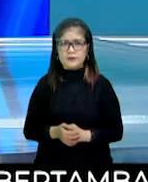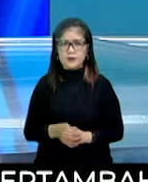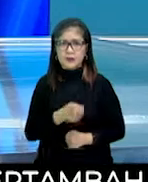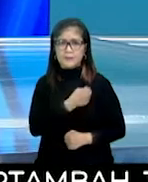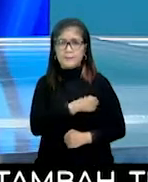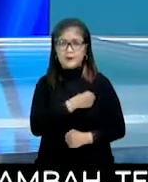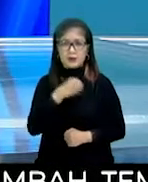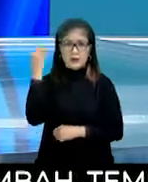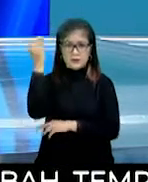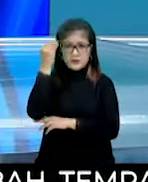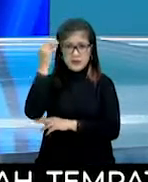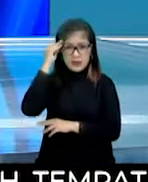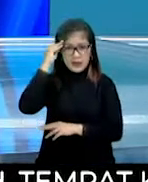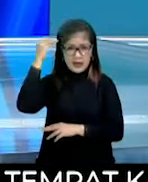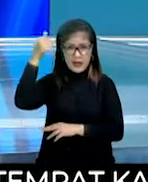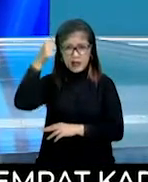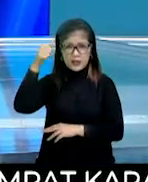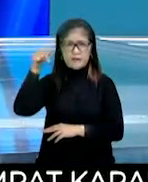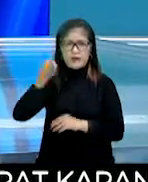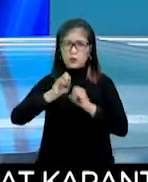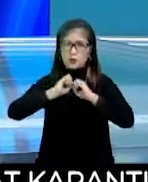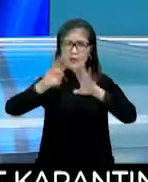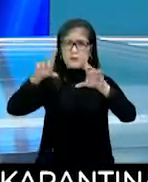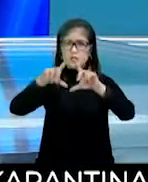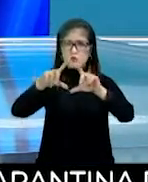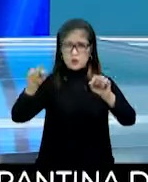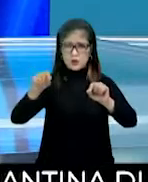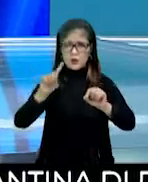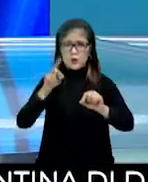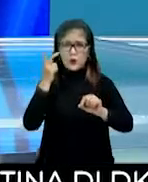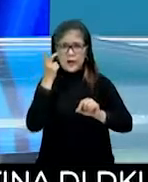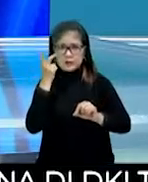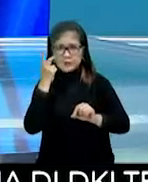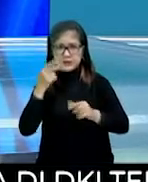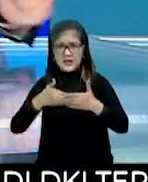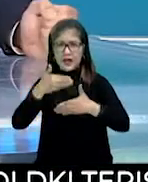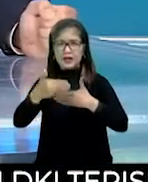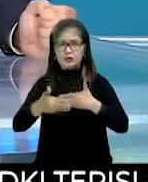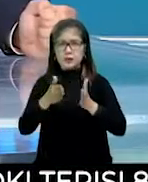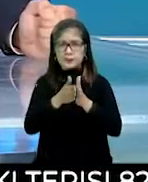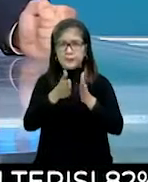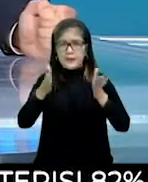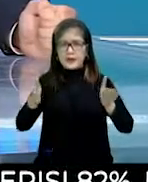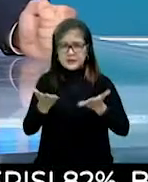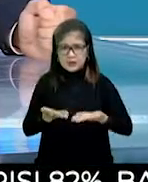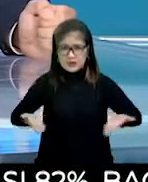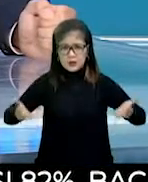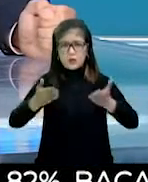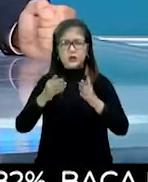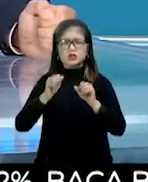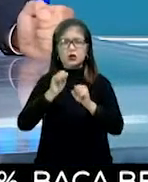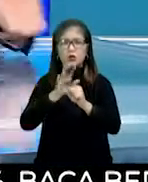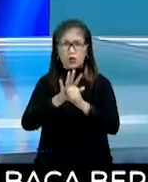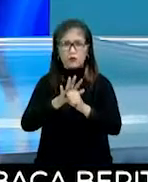Kemenparekraf akan menerbitkan surat edaran dan langkah antisipatif untuk menindaklanjuti diperpanjangnya status pandemi COVID-19 oleh